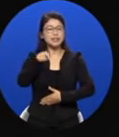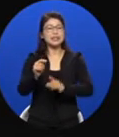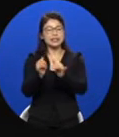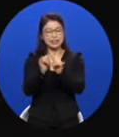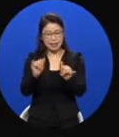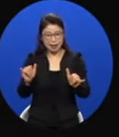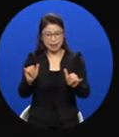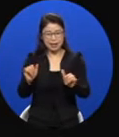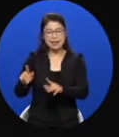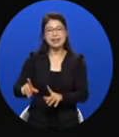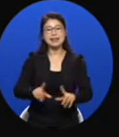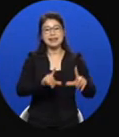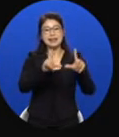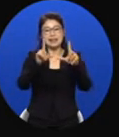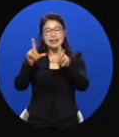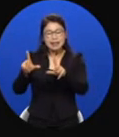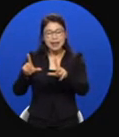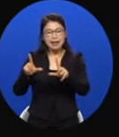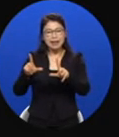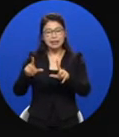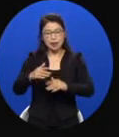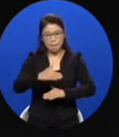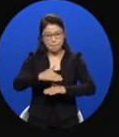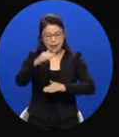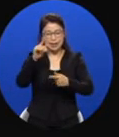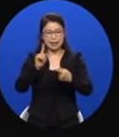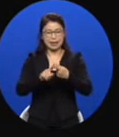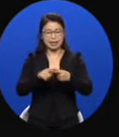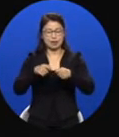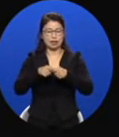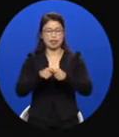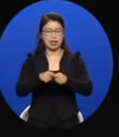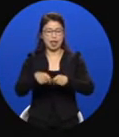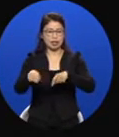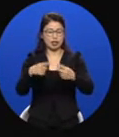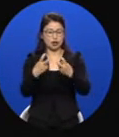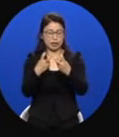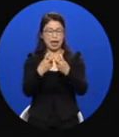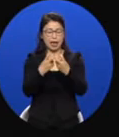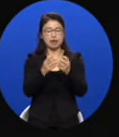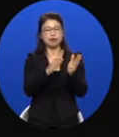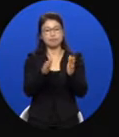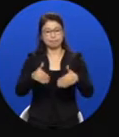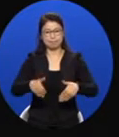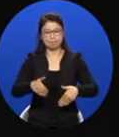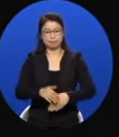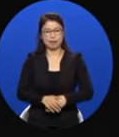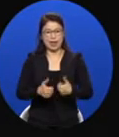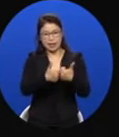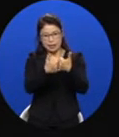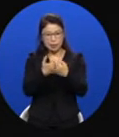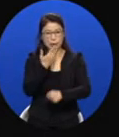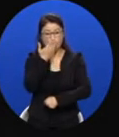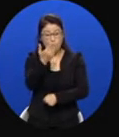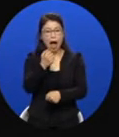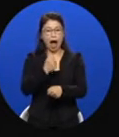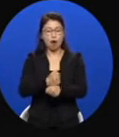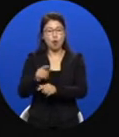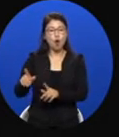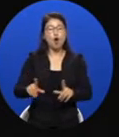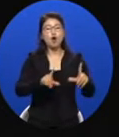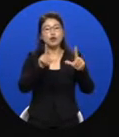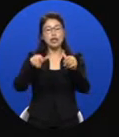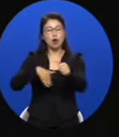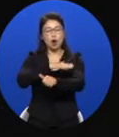그분들이 삶을 실질적으로 살아가는데 구체적인 정책과 대안이 필요하다고 봅니다. 상담도 가능하고 생활